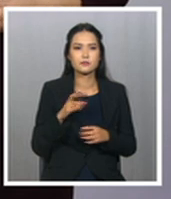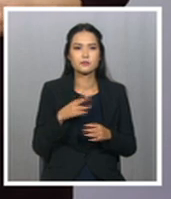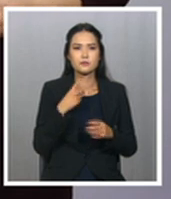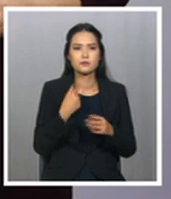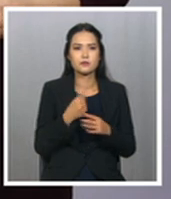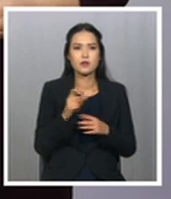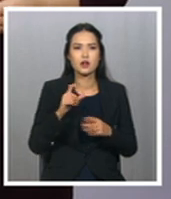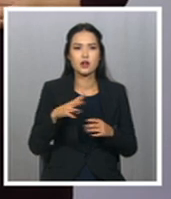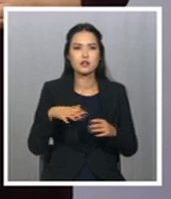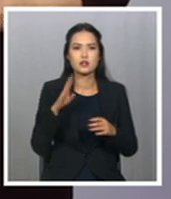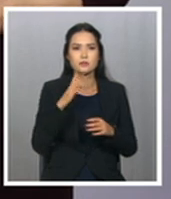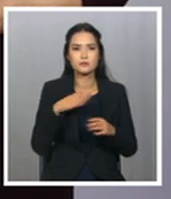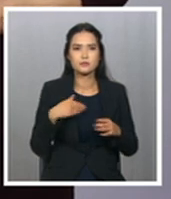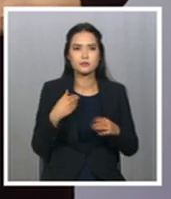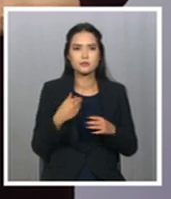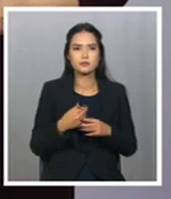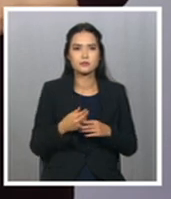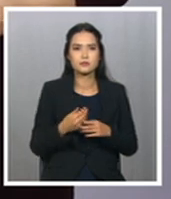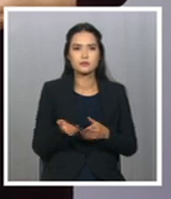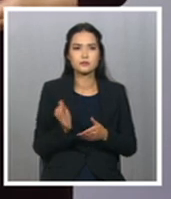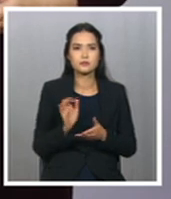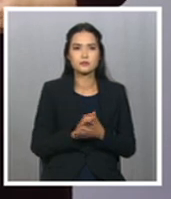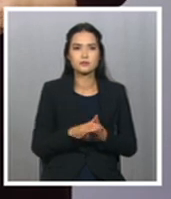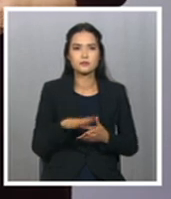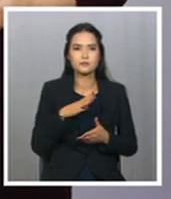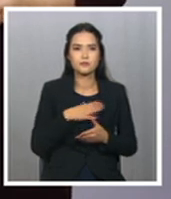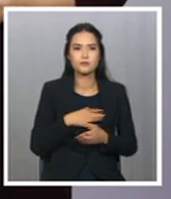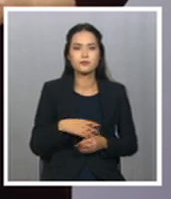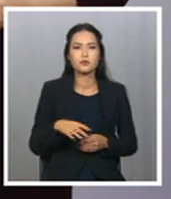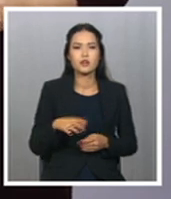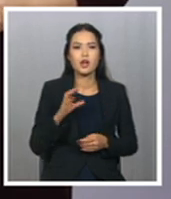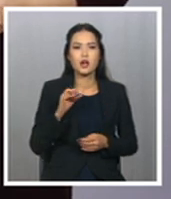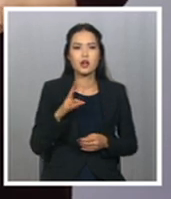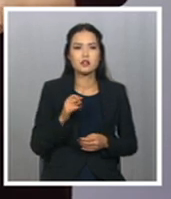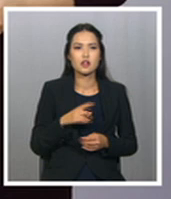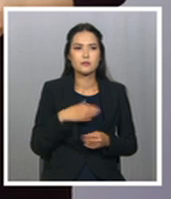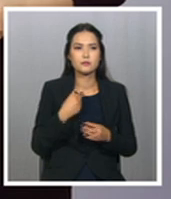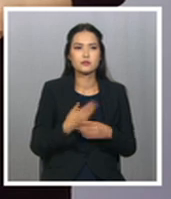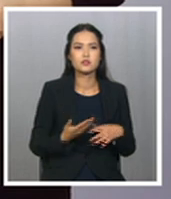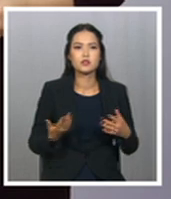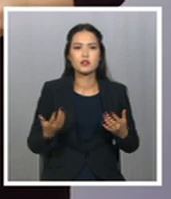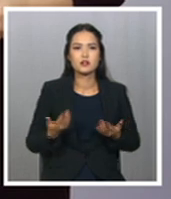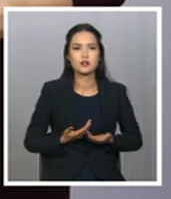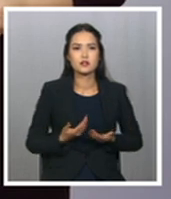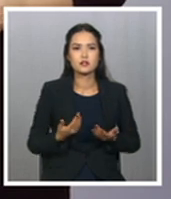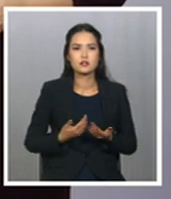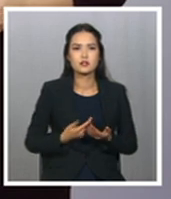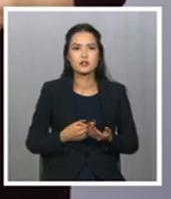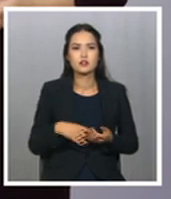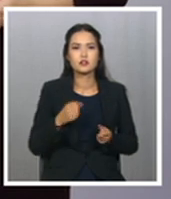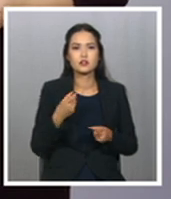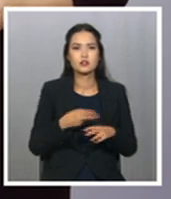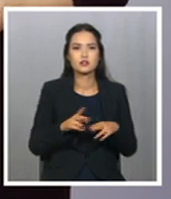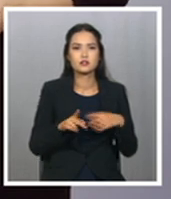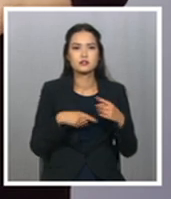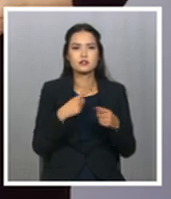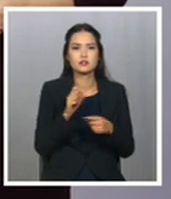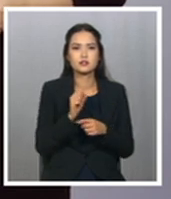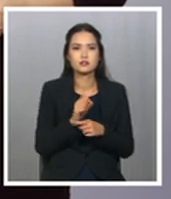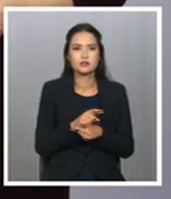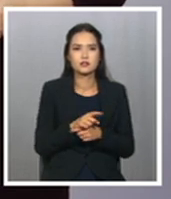Абай бейнесімен танысқан болатынсыздар. Абай бейнесі қандай бейне? Оны келесі тапсырма орындау